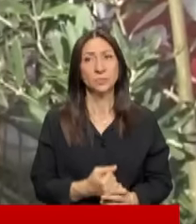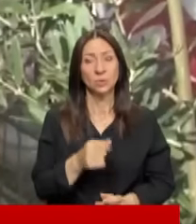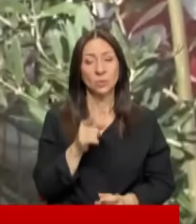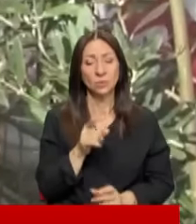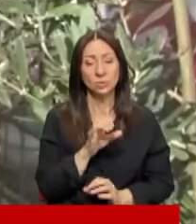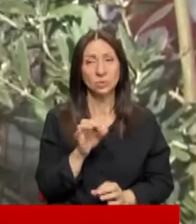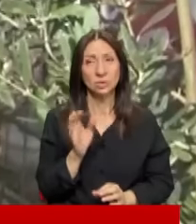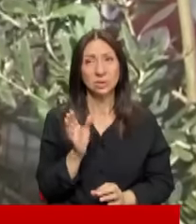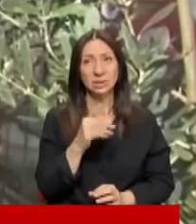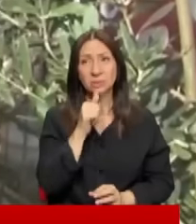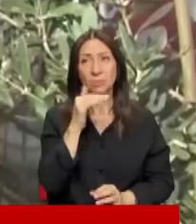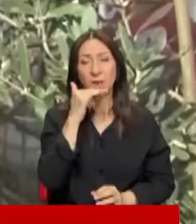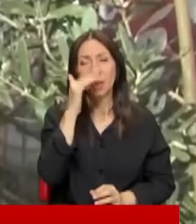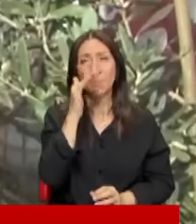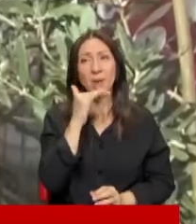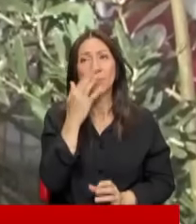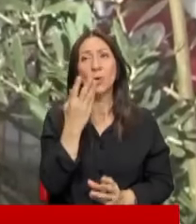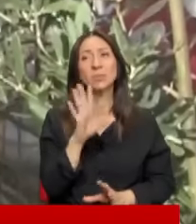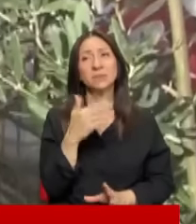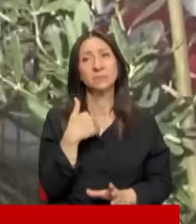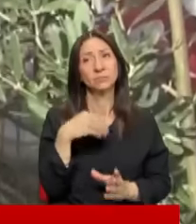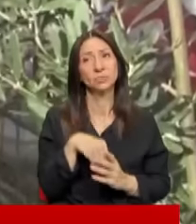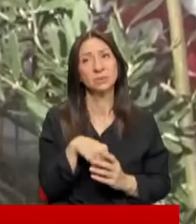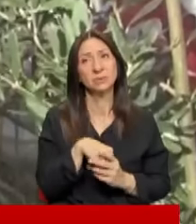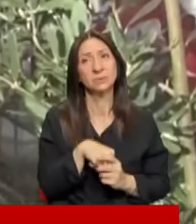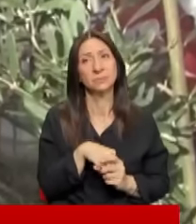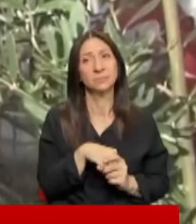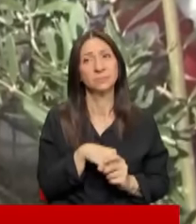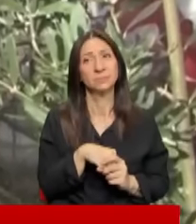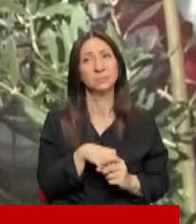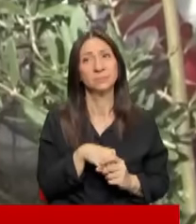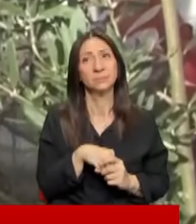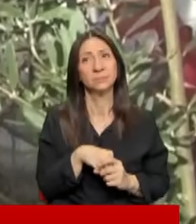Onsuz geçen hiçbir bayram bayram olmadı bizim için artık.